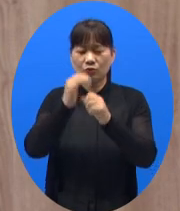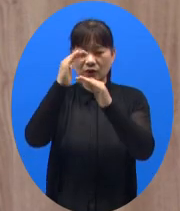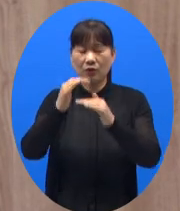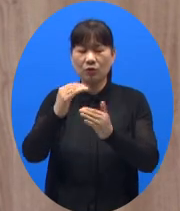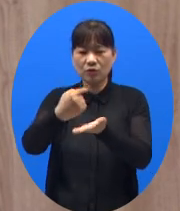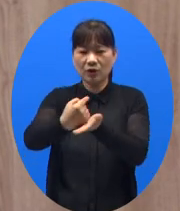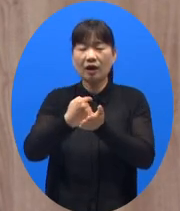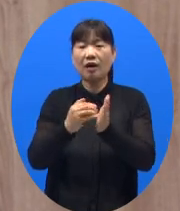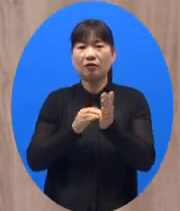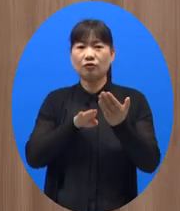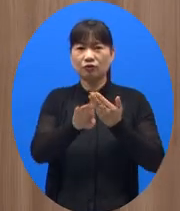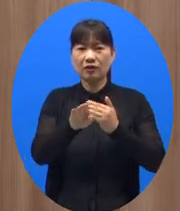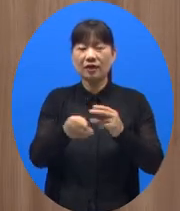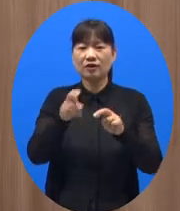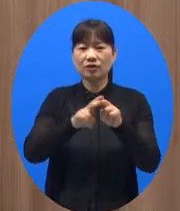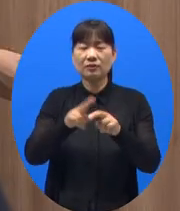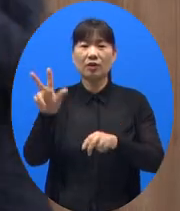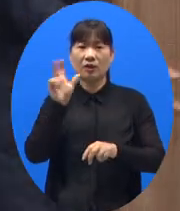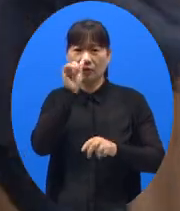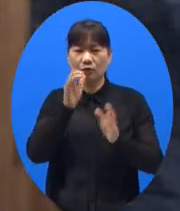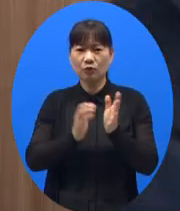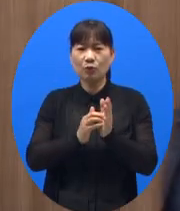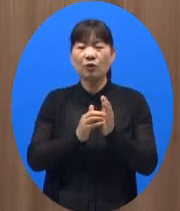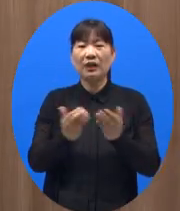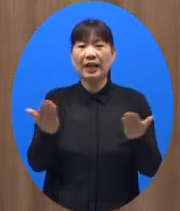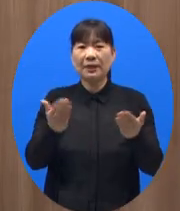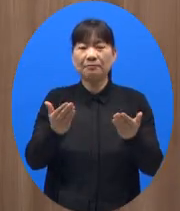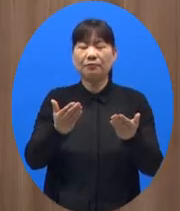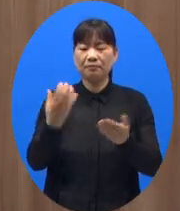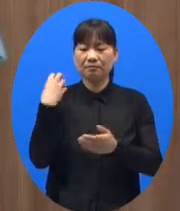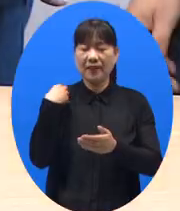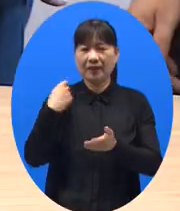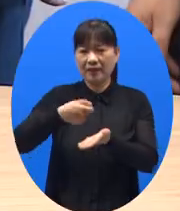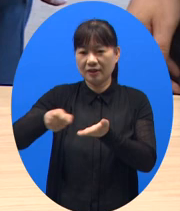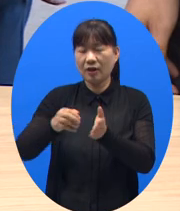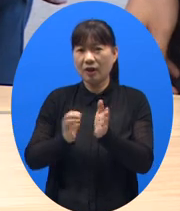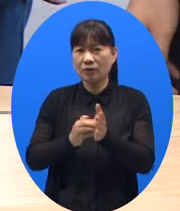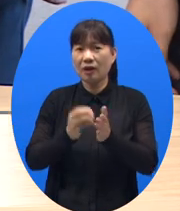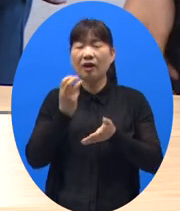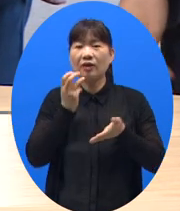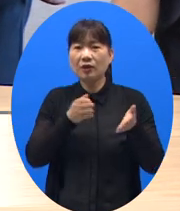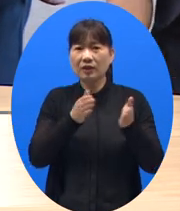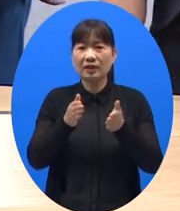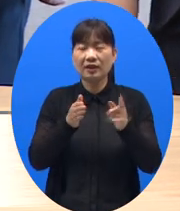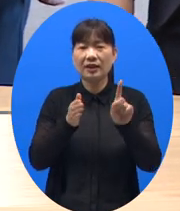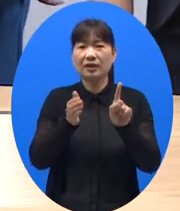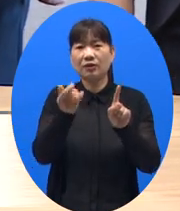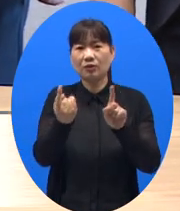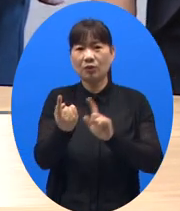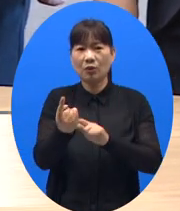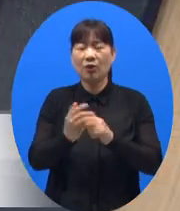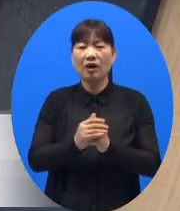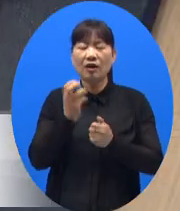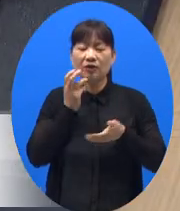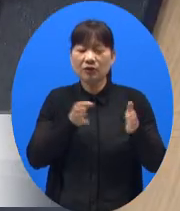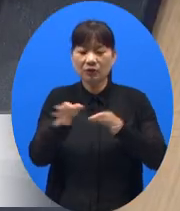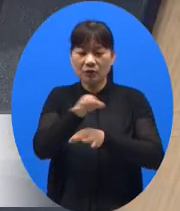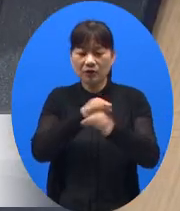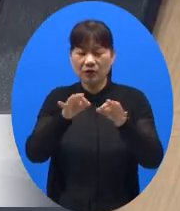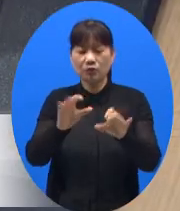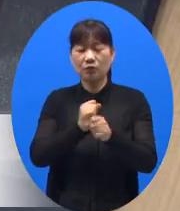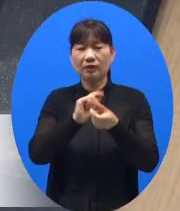했습니다. 이어 업무 인계인수서에 서명한 후 곧바로 민생 1호인 경기도 비상경제대응조치 종합계획을